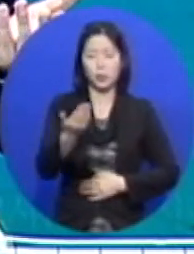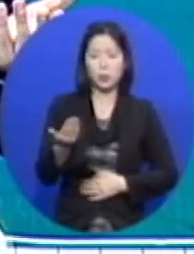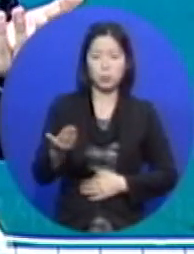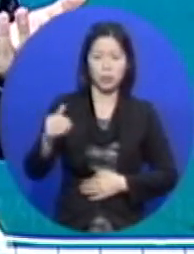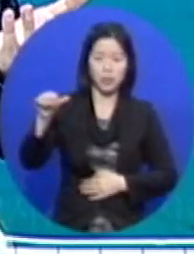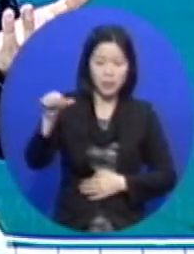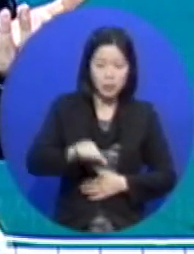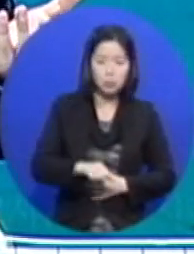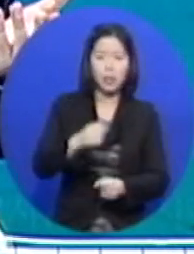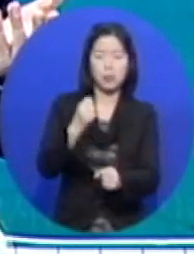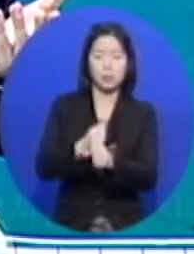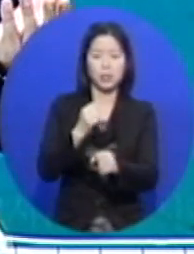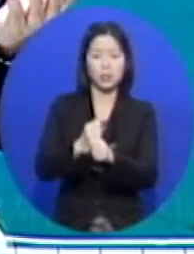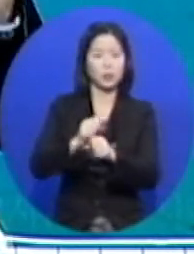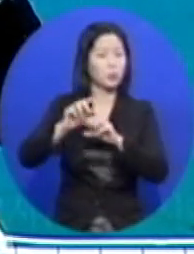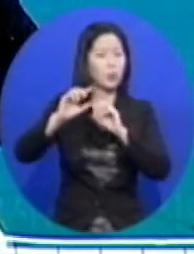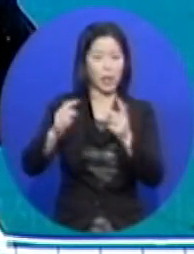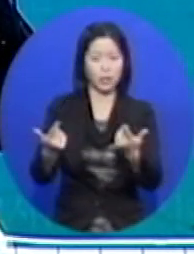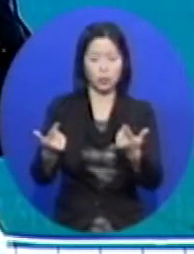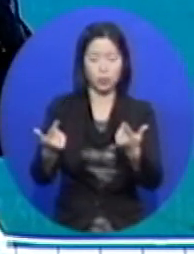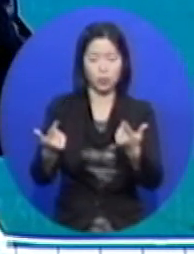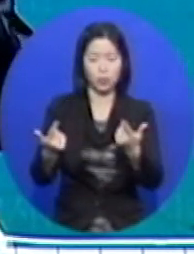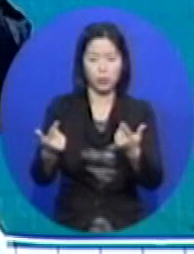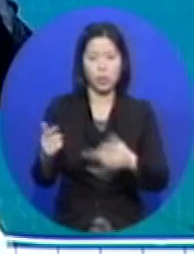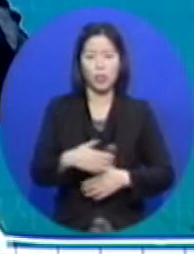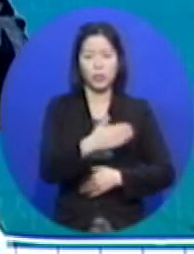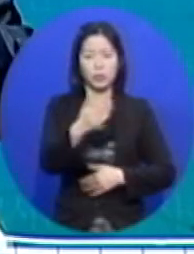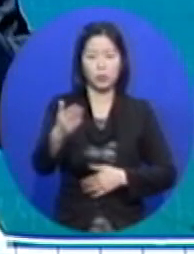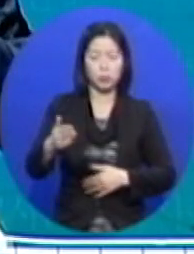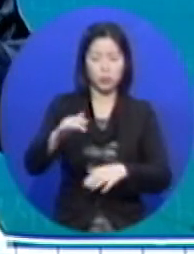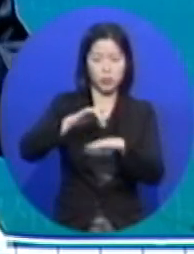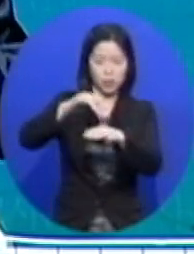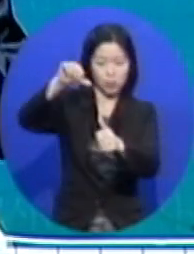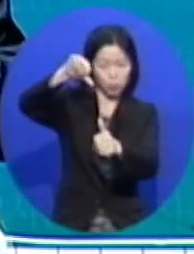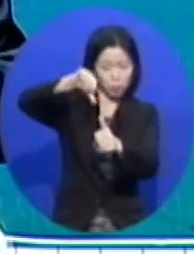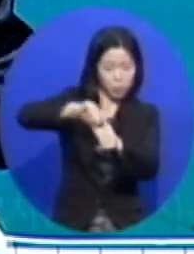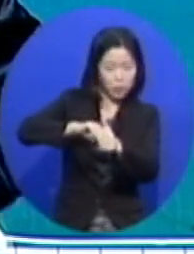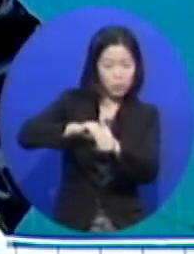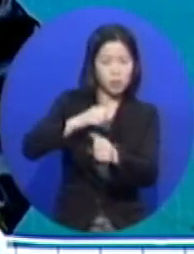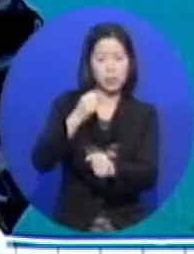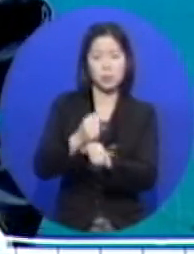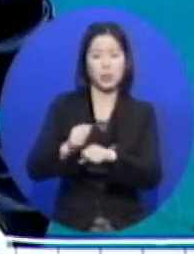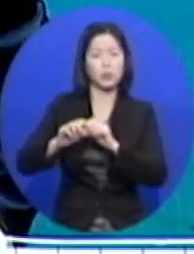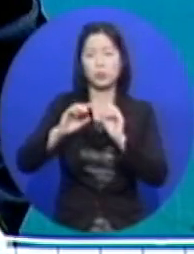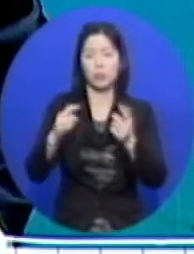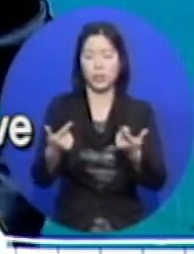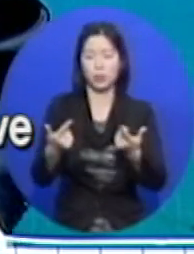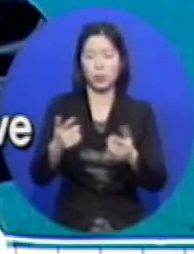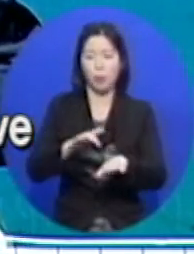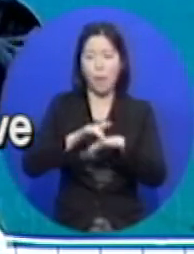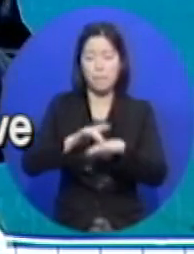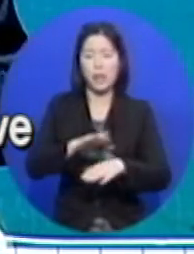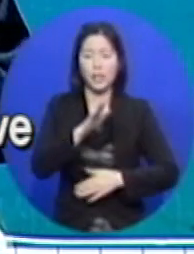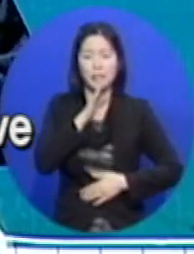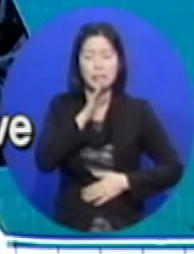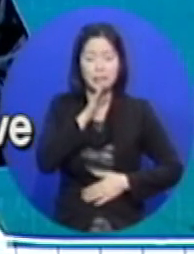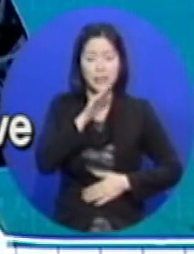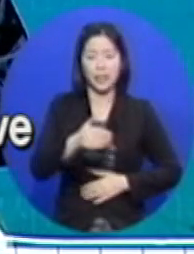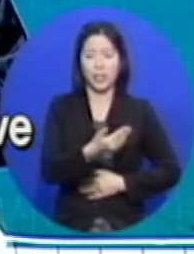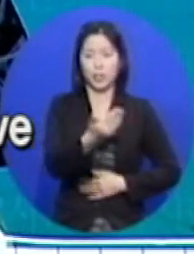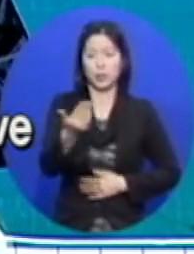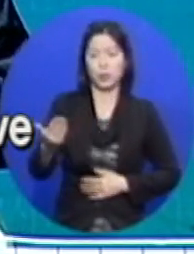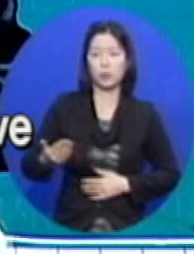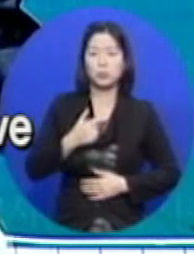만들려고 하는 것도 아니고 쓴 여러분들에게 귀신 들리게 만들려고 하는 것도 아니고 마귀가 진짜 여러분에게